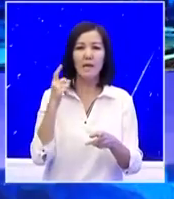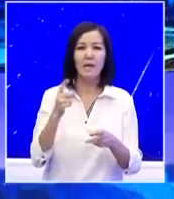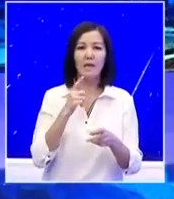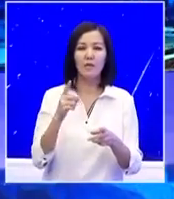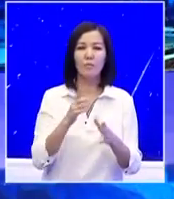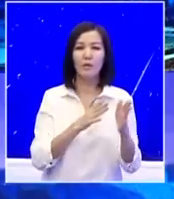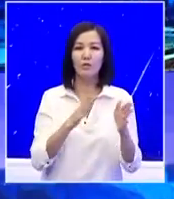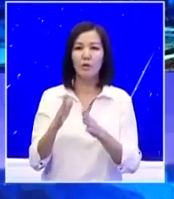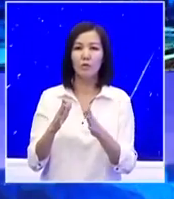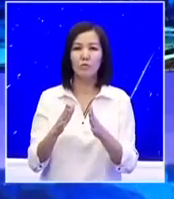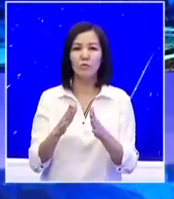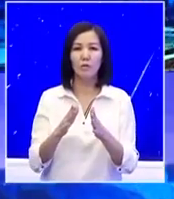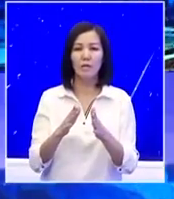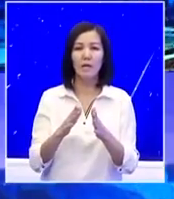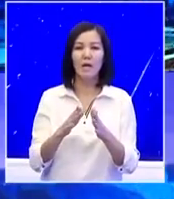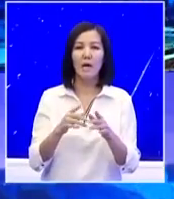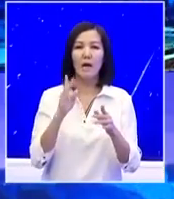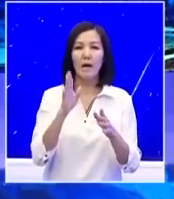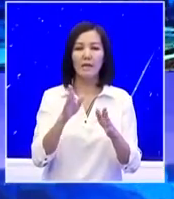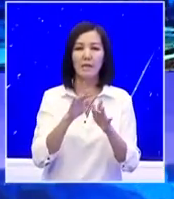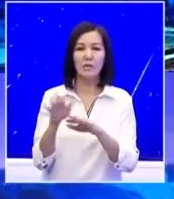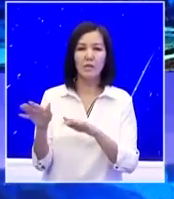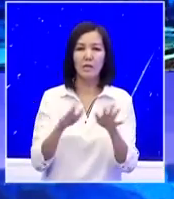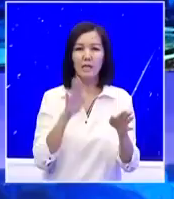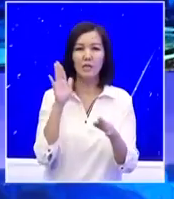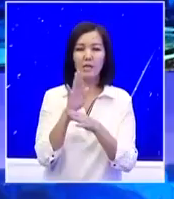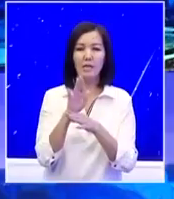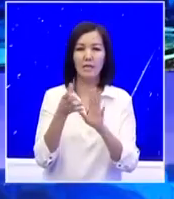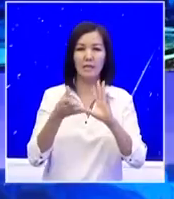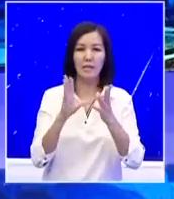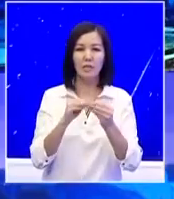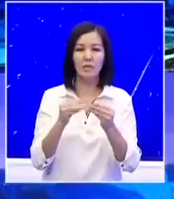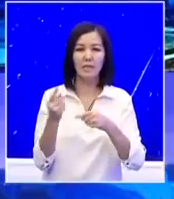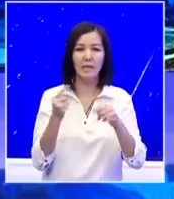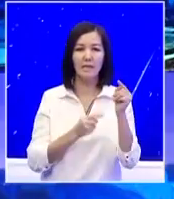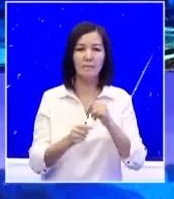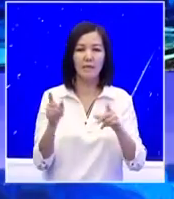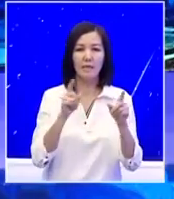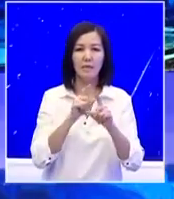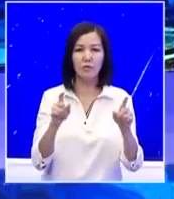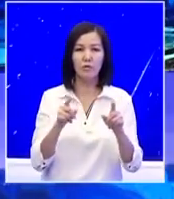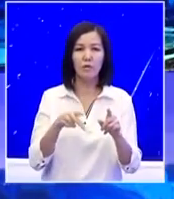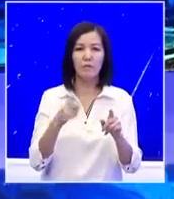экономиканы тұрақтандыру жөніндегі одан арғы шаралар туралы жарлығының нәтижесі. Кәсіпкерлік субъектілері